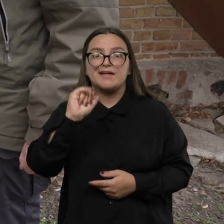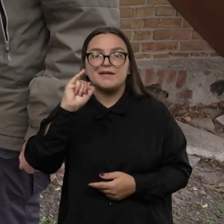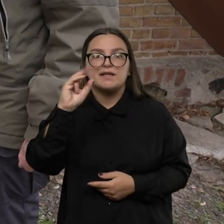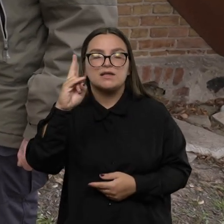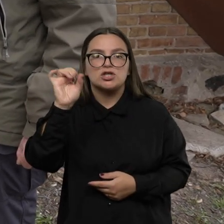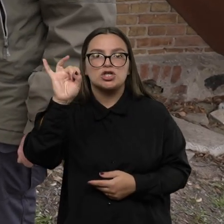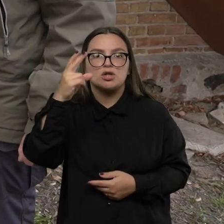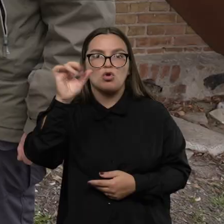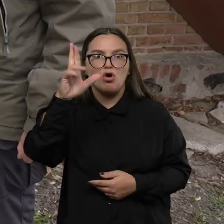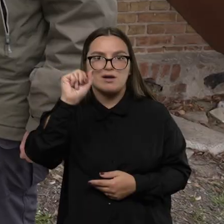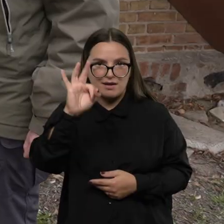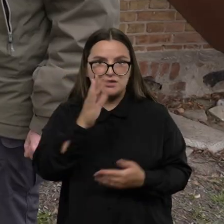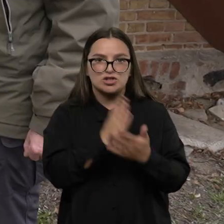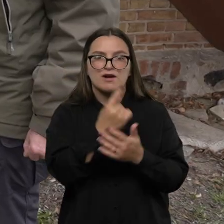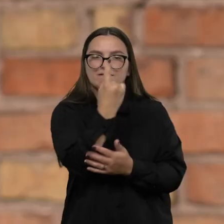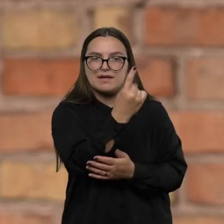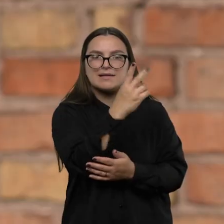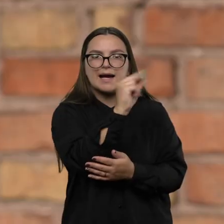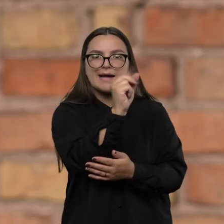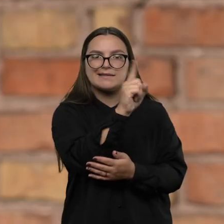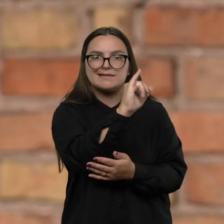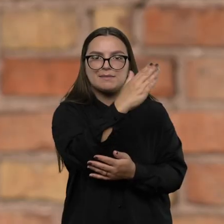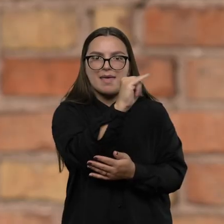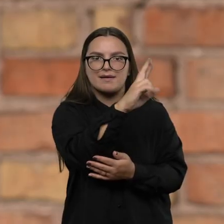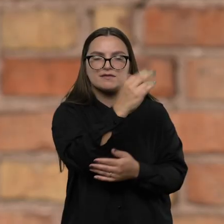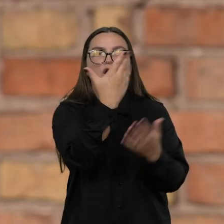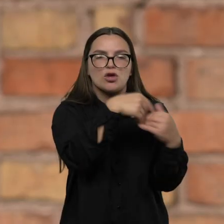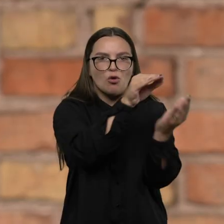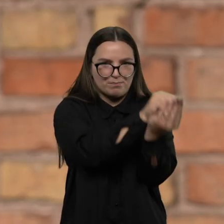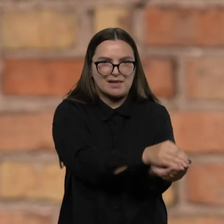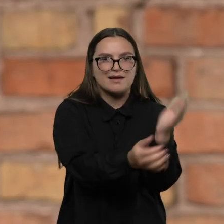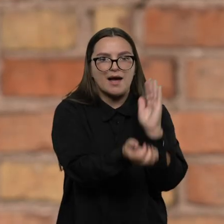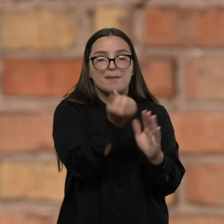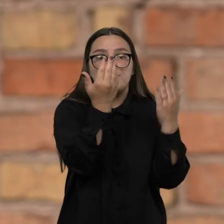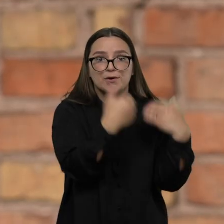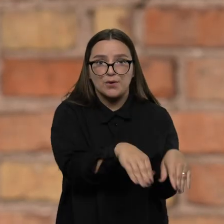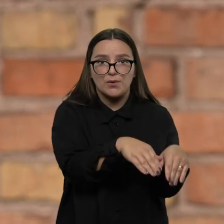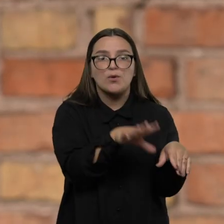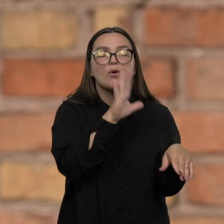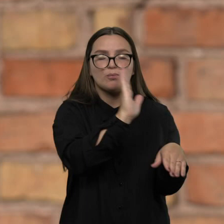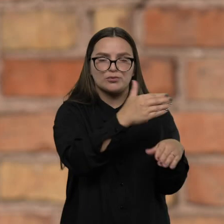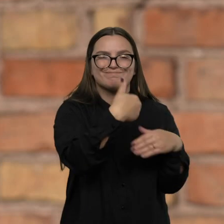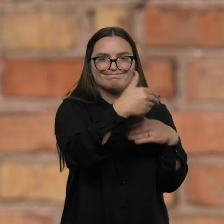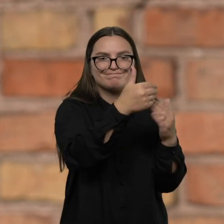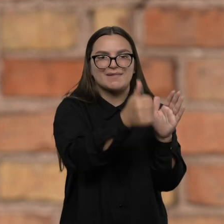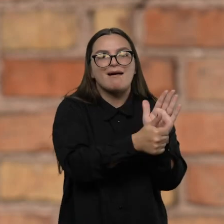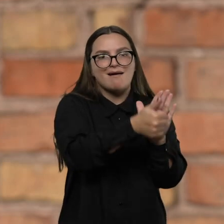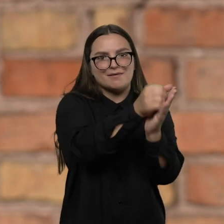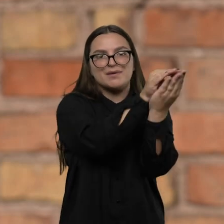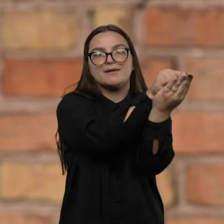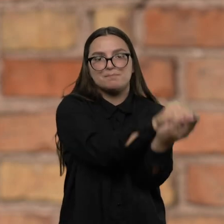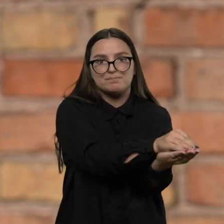Vaikšnoro Kazimiero Laimyno, kuris yra identifikuoti jo palaikai ir garbingai bus